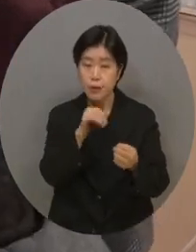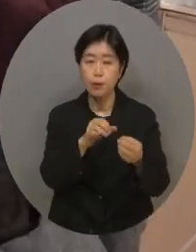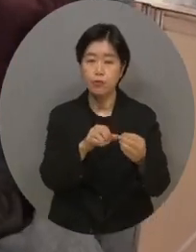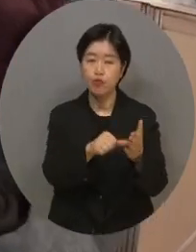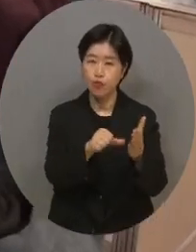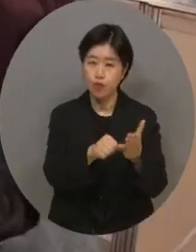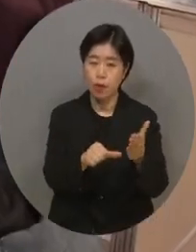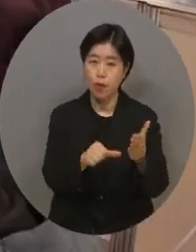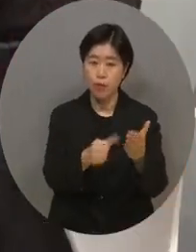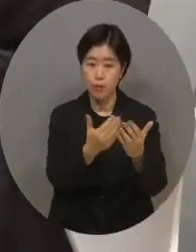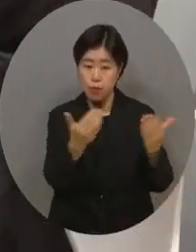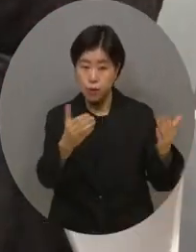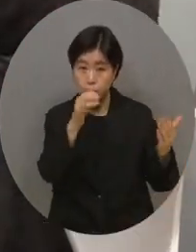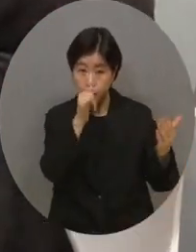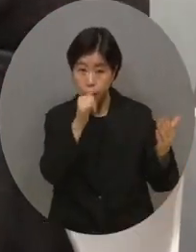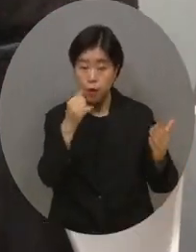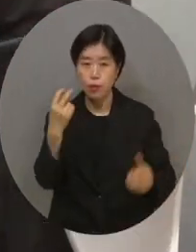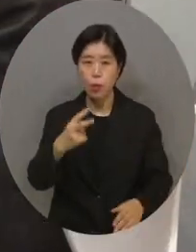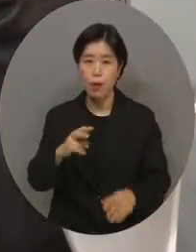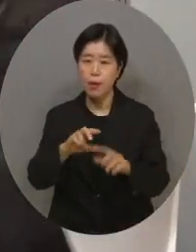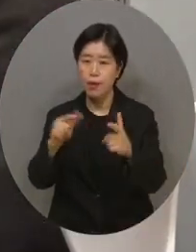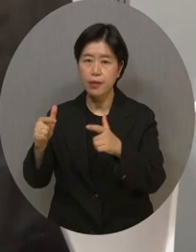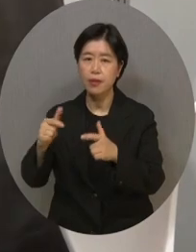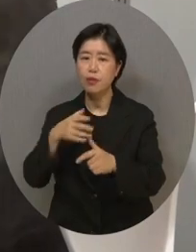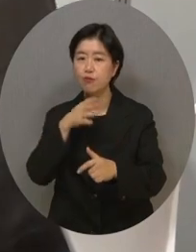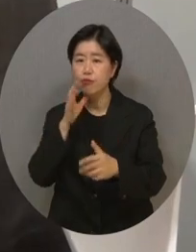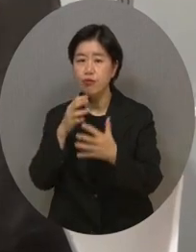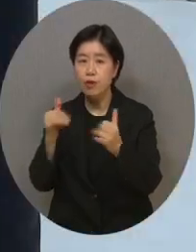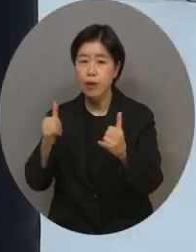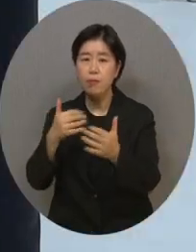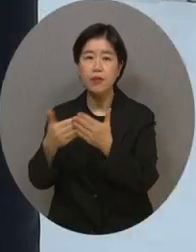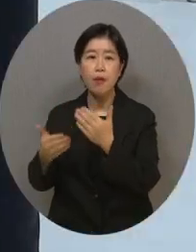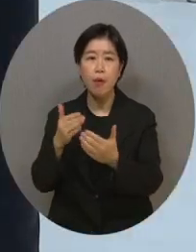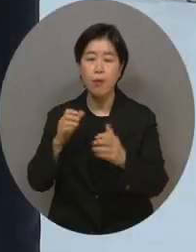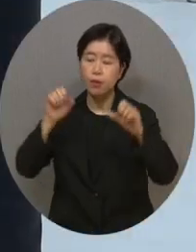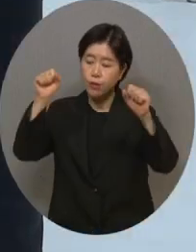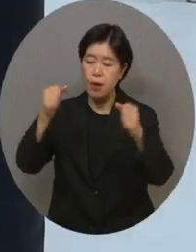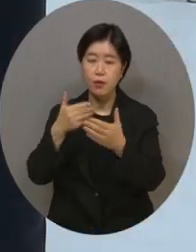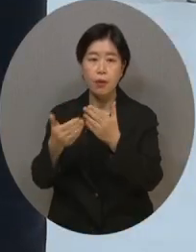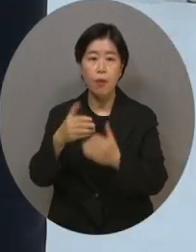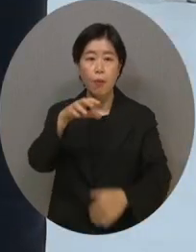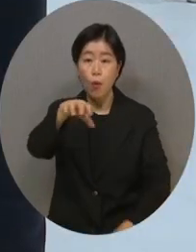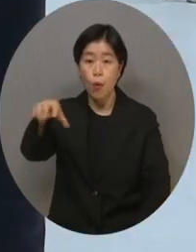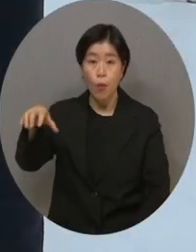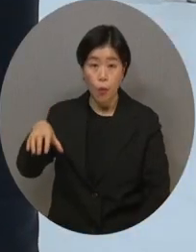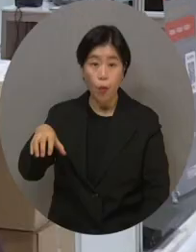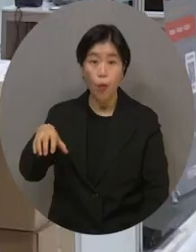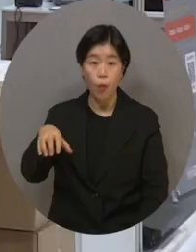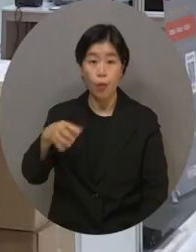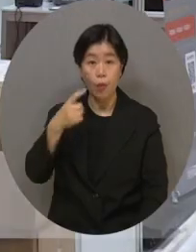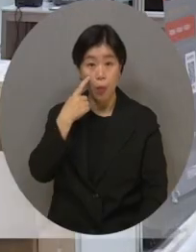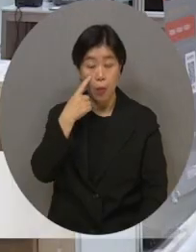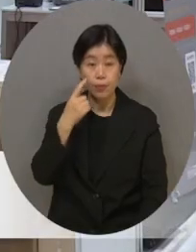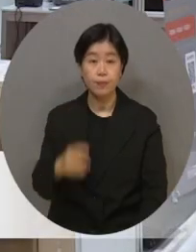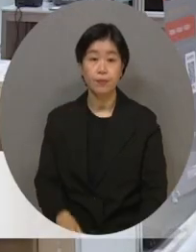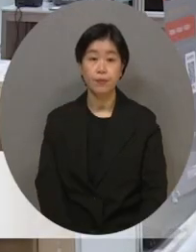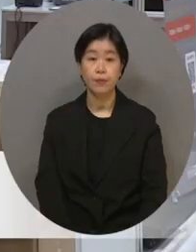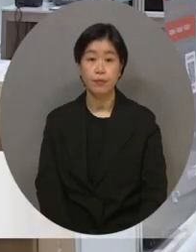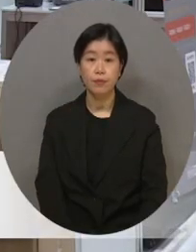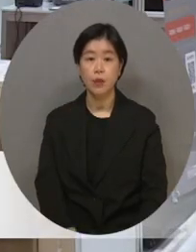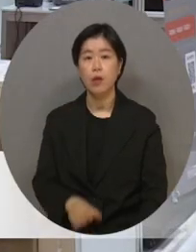스마트 경로당 특별관, 시니어 체험관, 실버 스포츠 체험관 등을 선보였습니다.